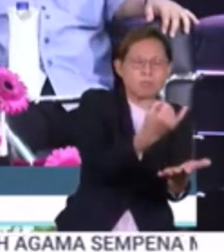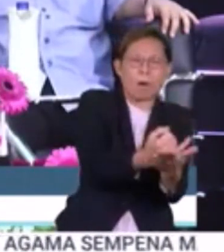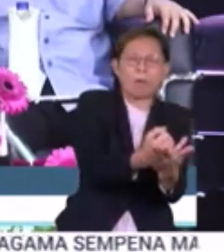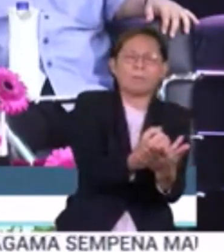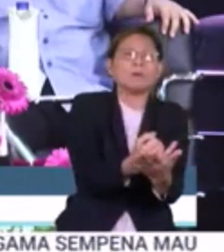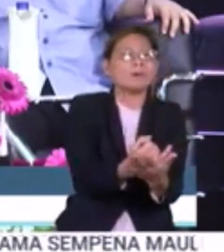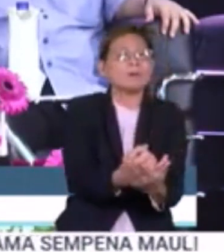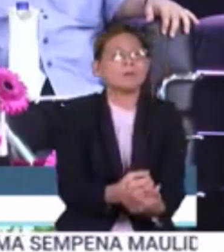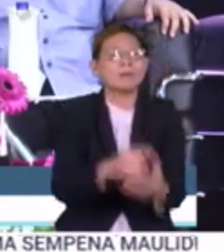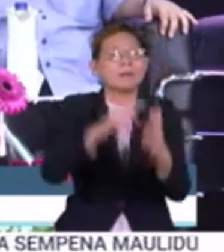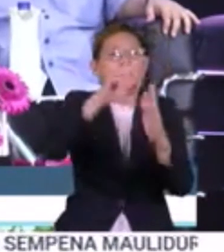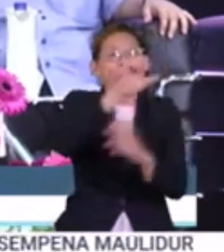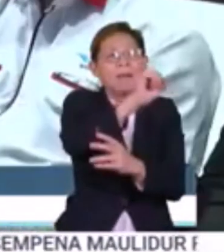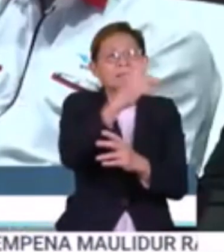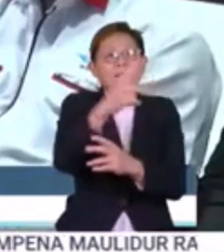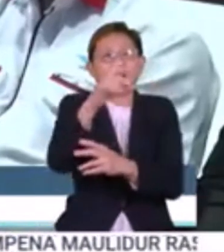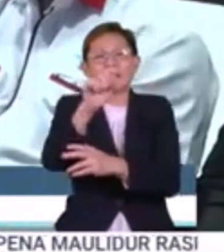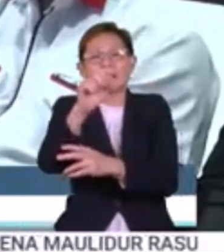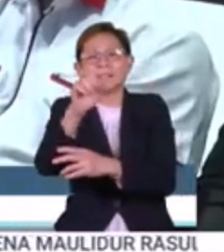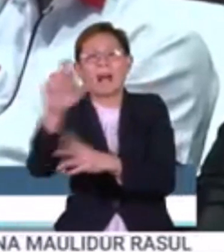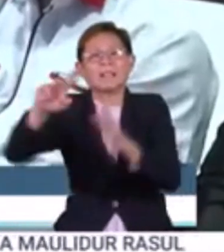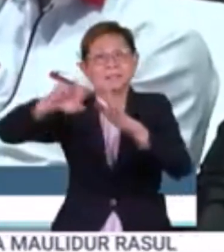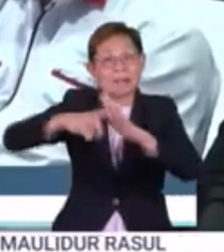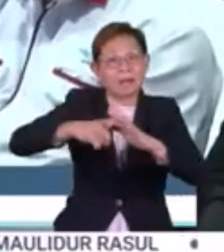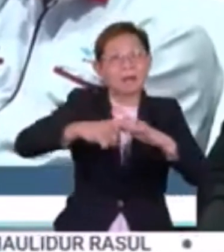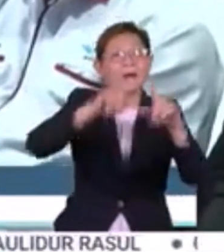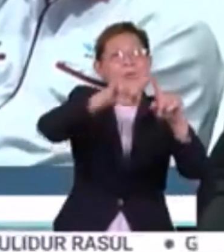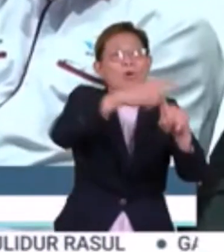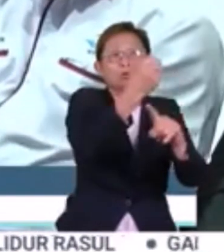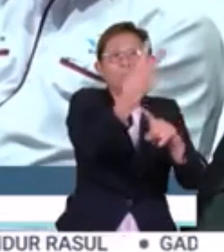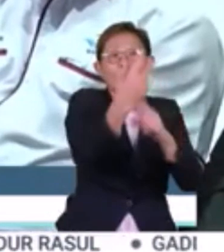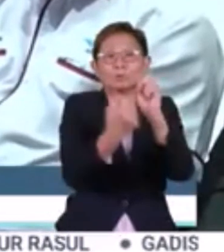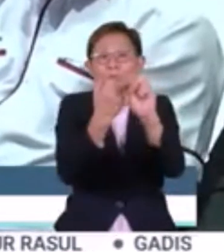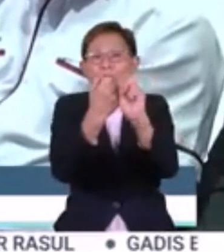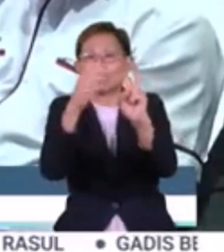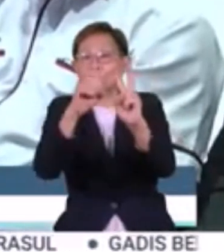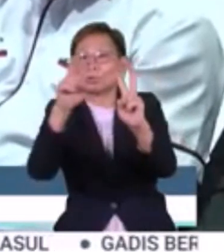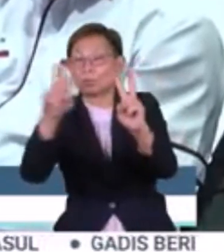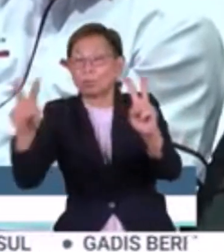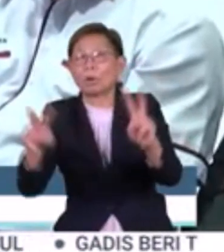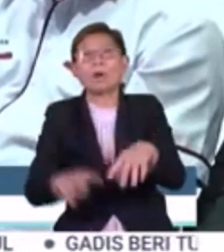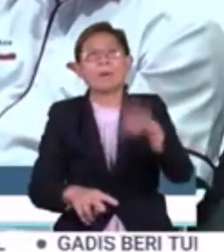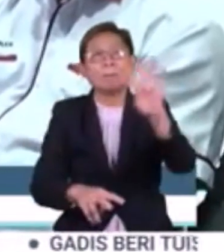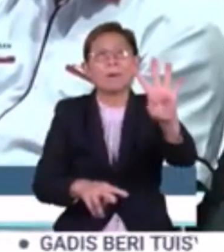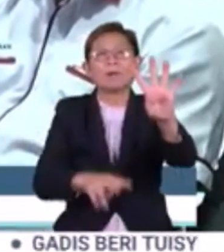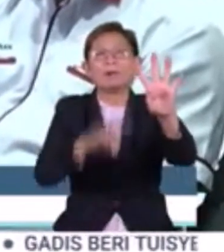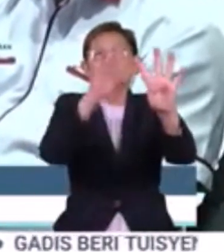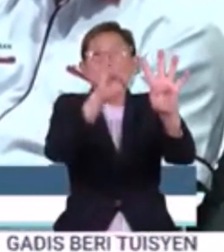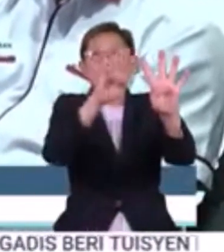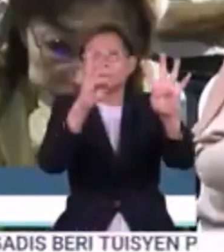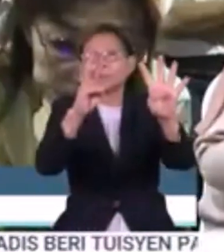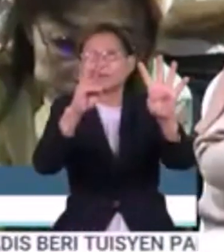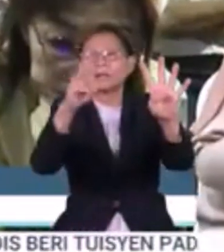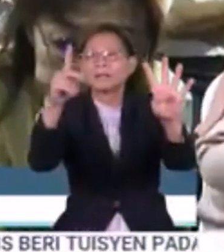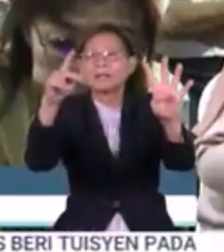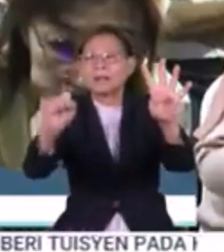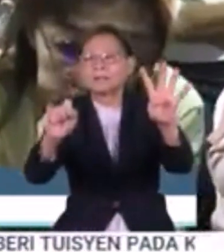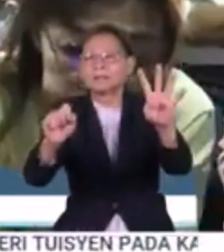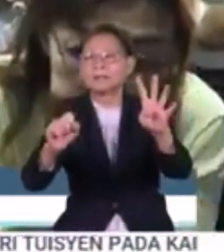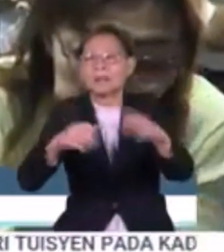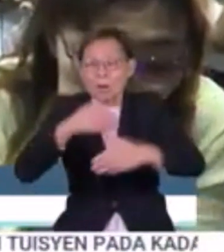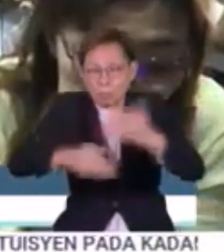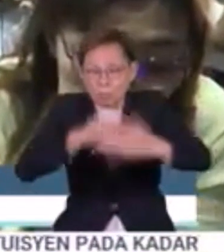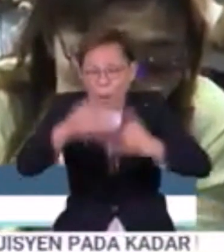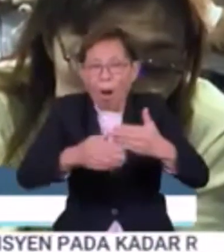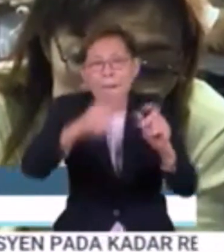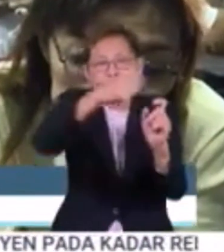sewajarnya. Sejak SKSSR dilaksanakan pada Disember 2022, sebanyak 476 kes